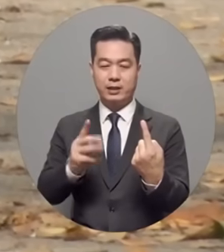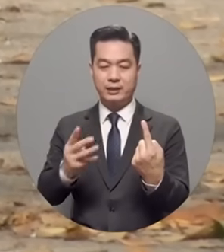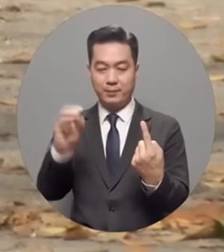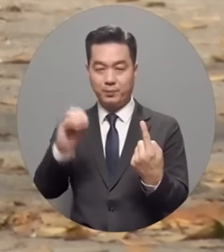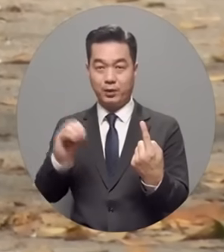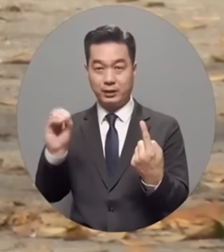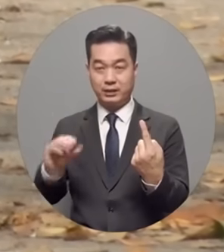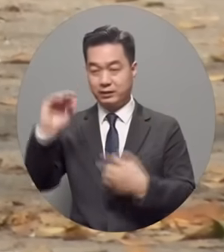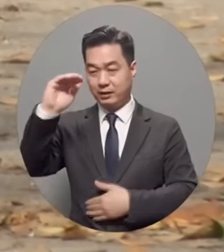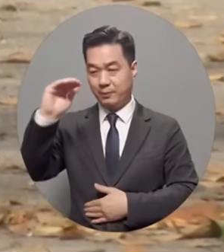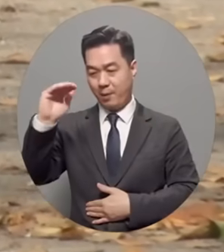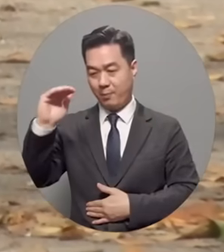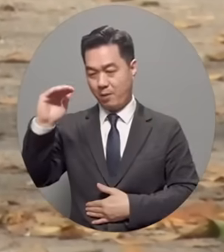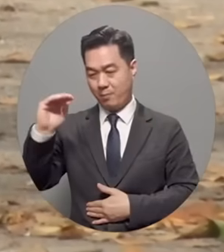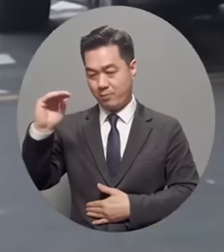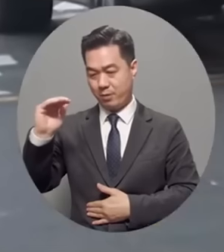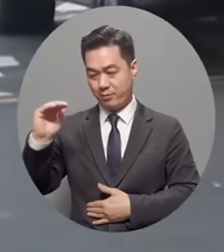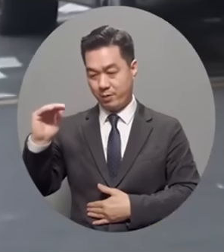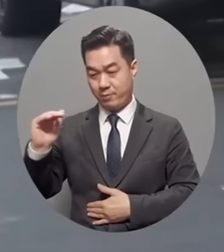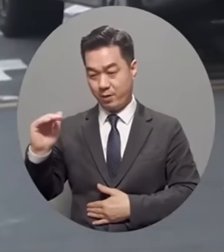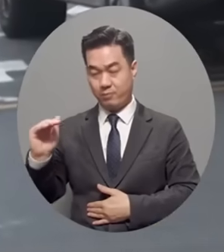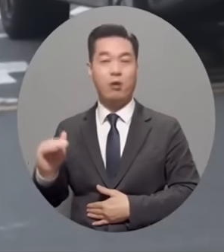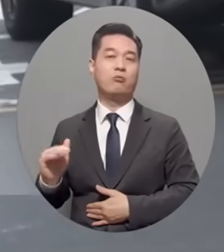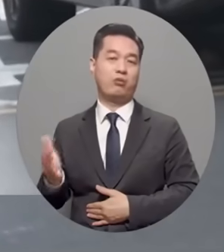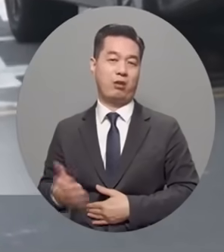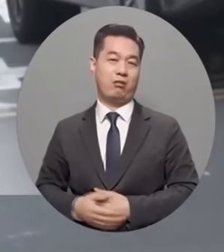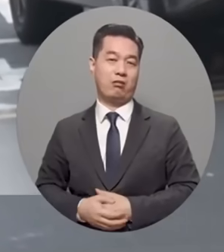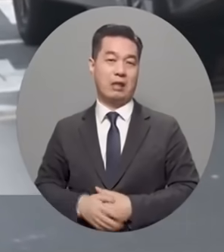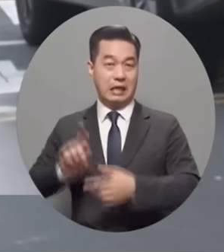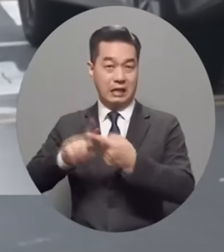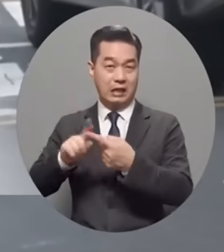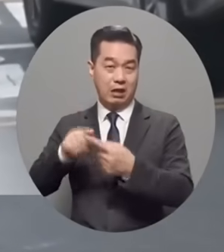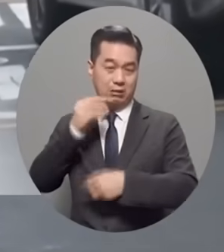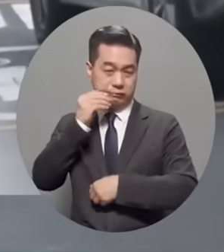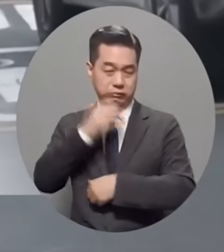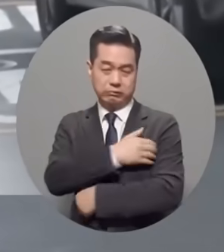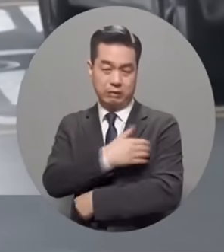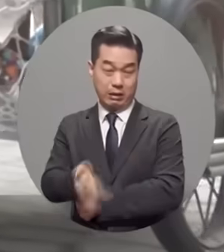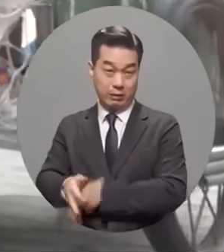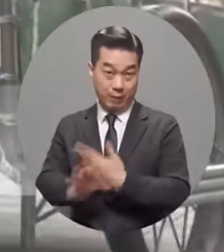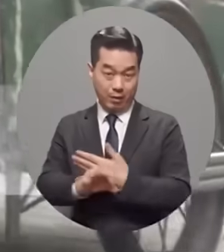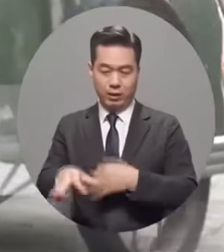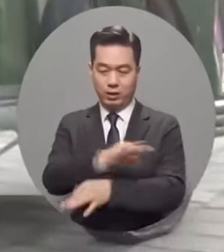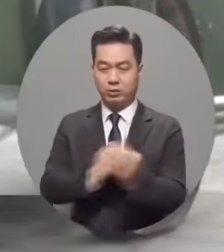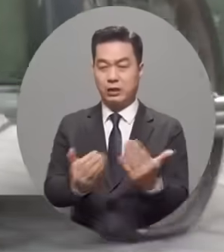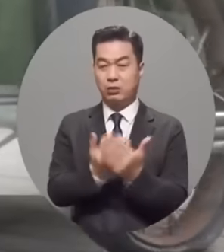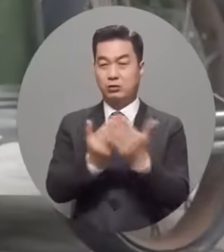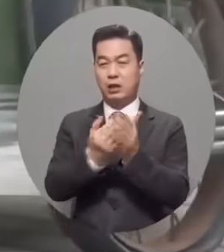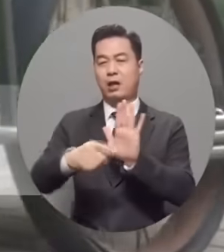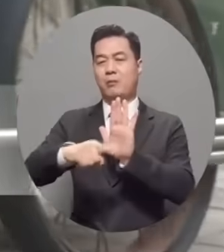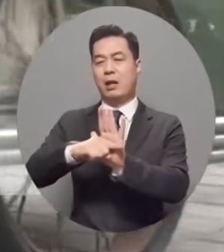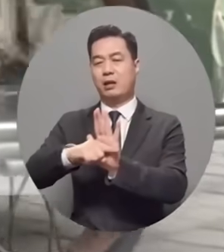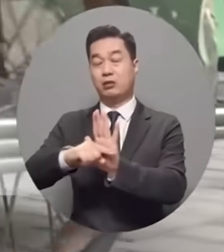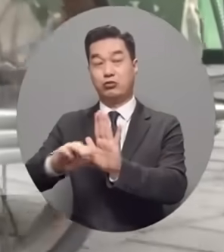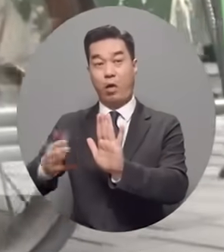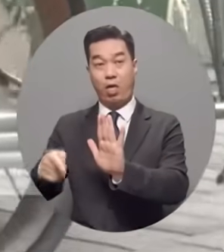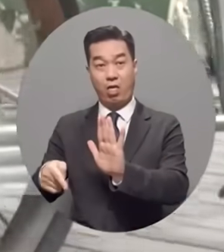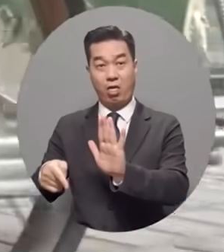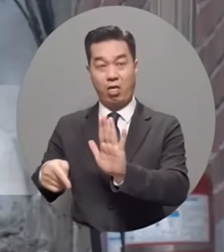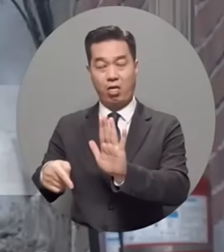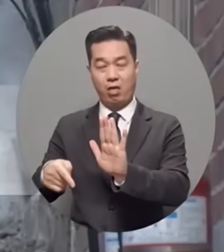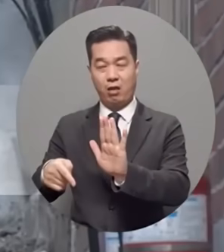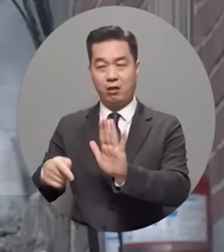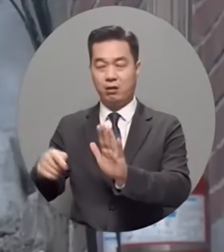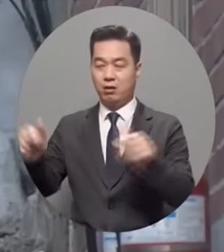1.13%포인트씩 낮춰진다는 분석이 나왔습니다. 이대로 지속되면 결국 경제성장률이 마이너스로 진입하게 되는